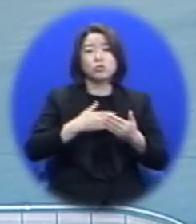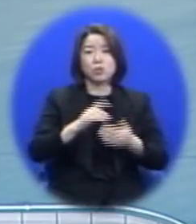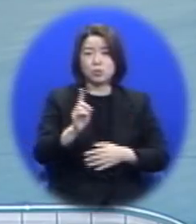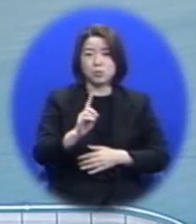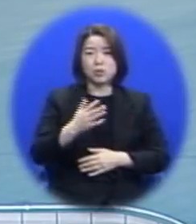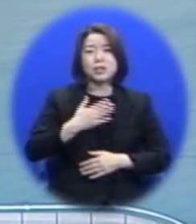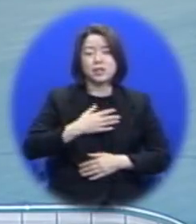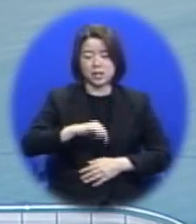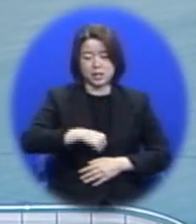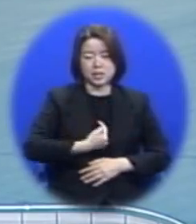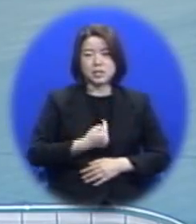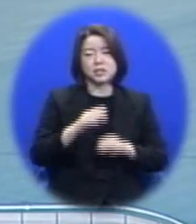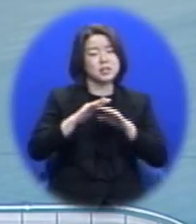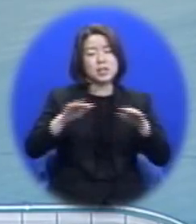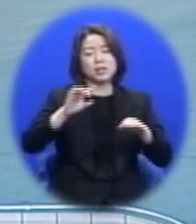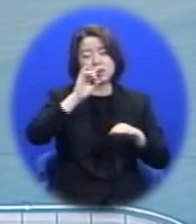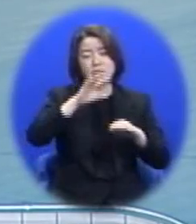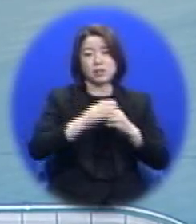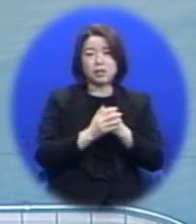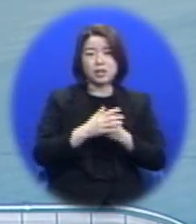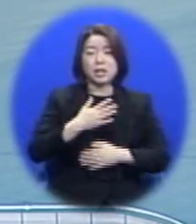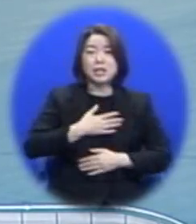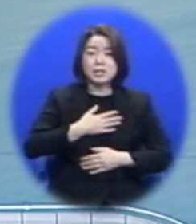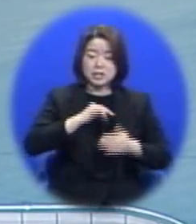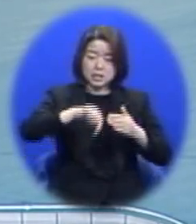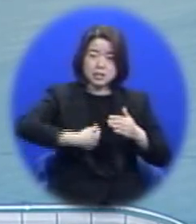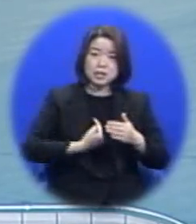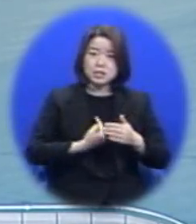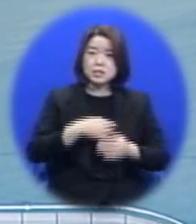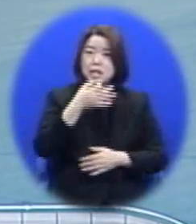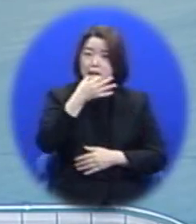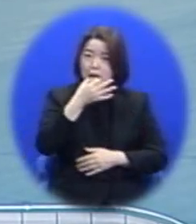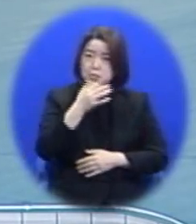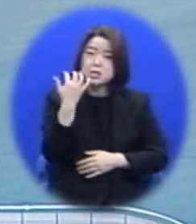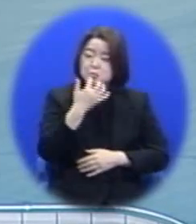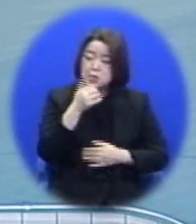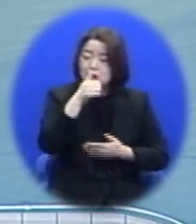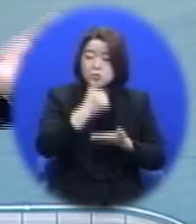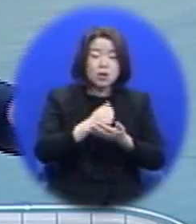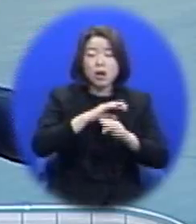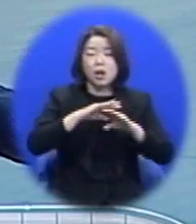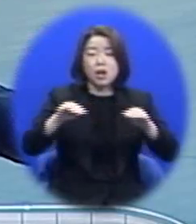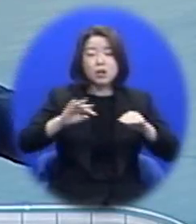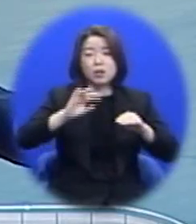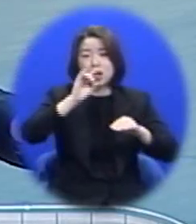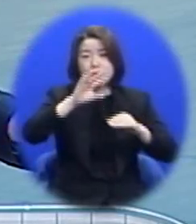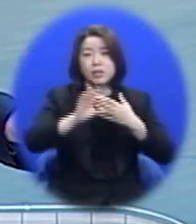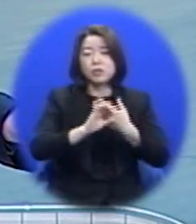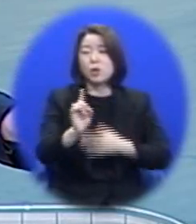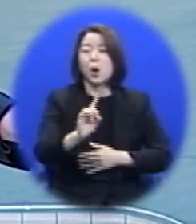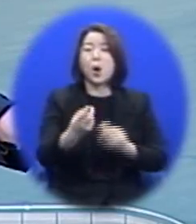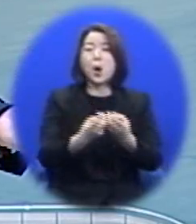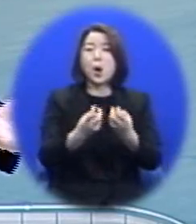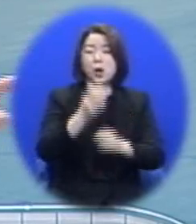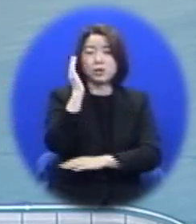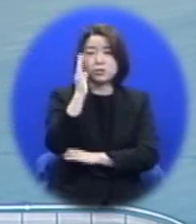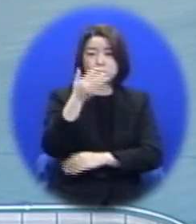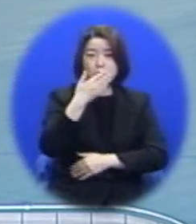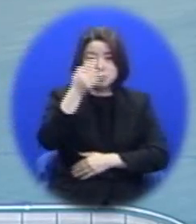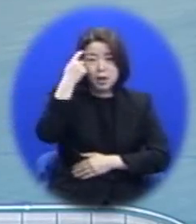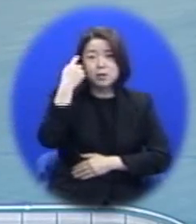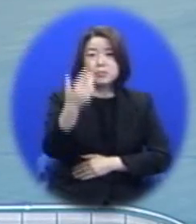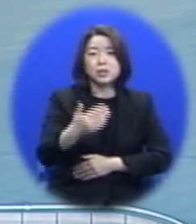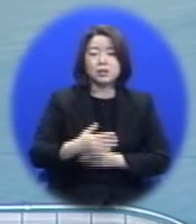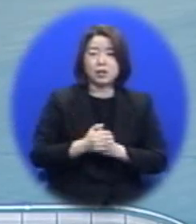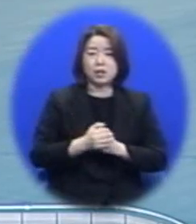되는데 저 자신에게서 탐심과 음란의 죄가 해결이 안 되는데 어떻게 설교할 수 있어요? 어떻게